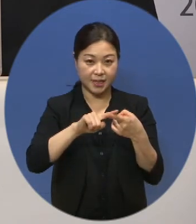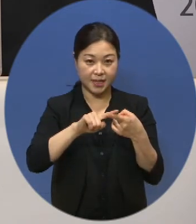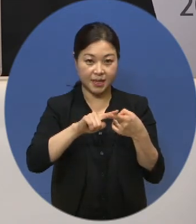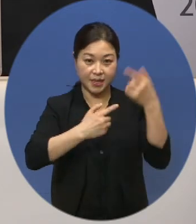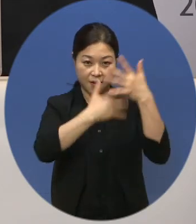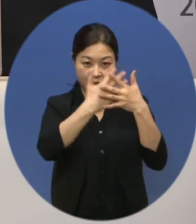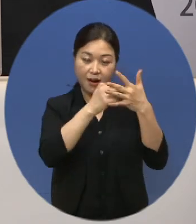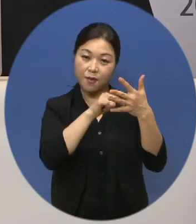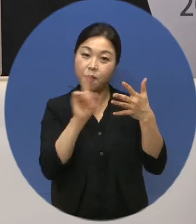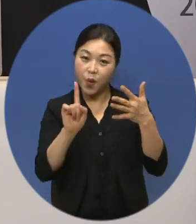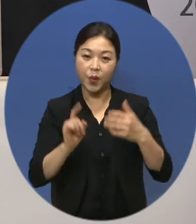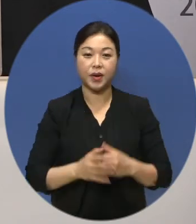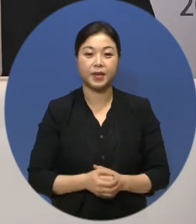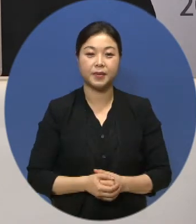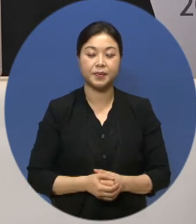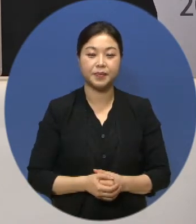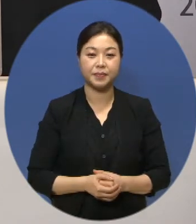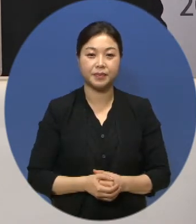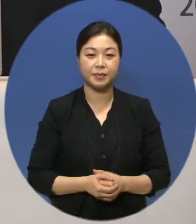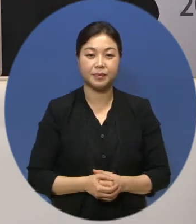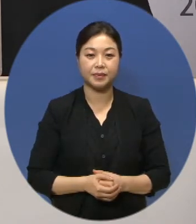제 영화의 명장면은